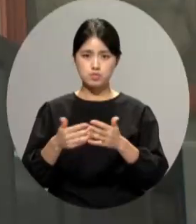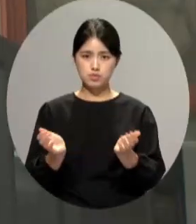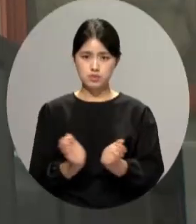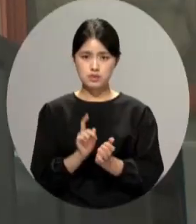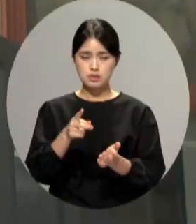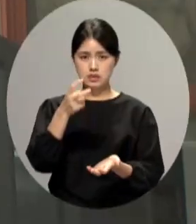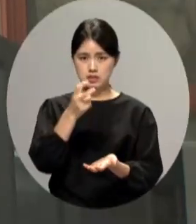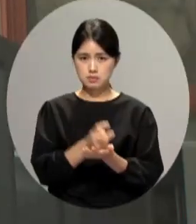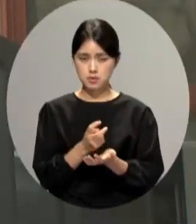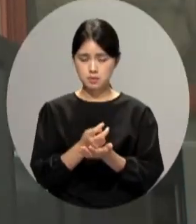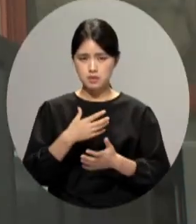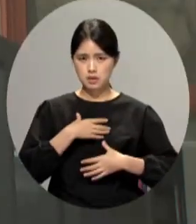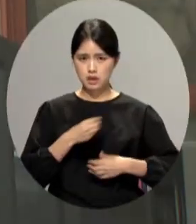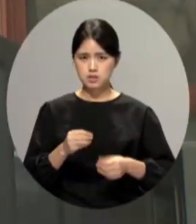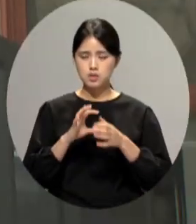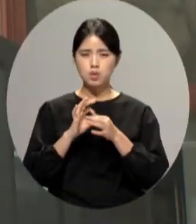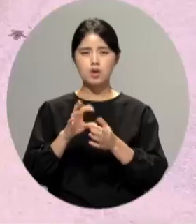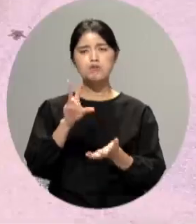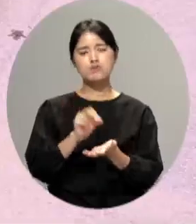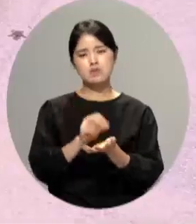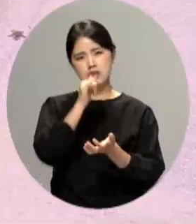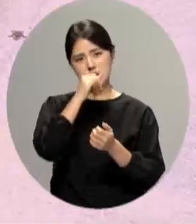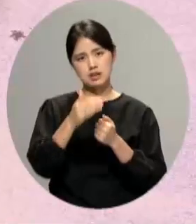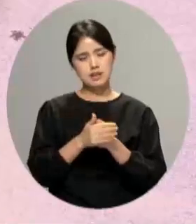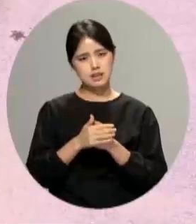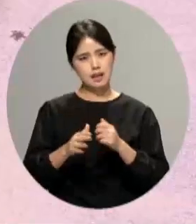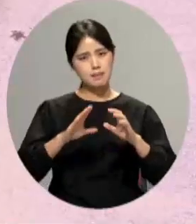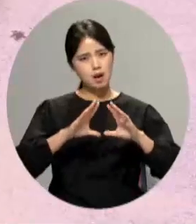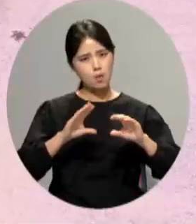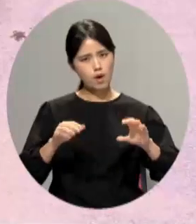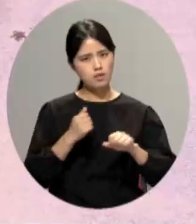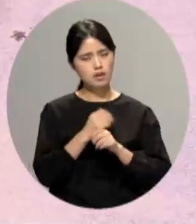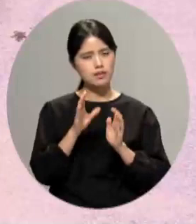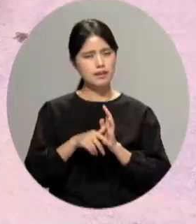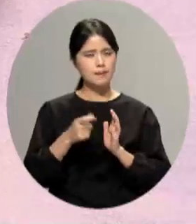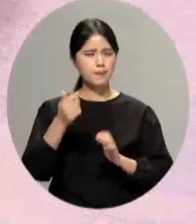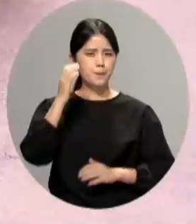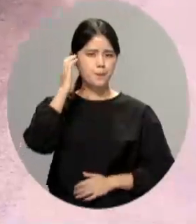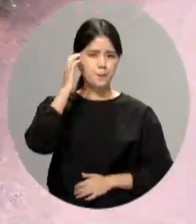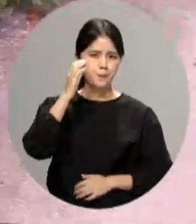해당 법령이 안전에 관련된 문제인 만큼 완화에는 난색을 표해